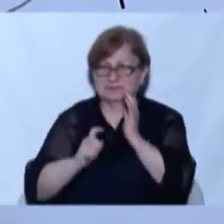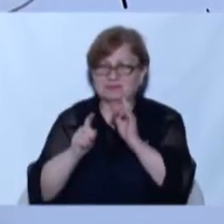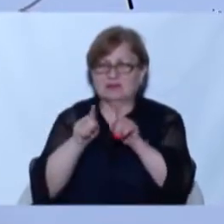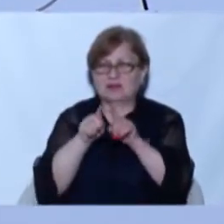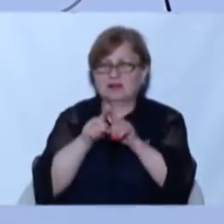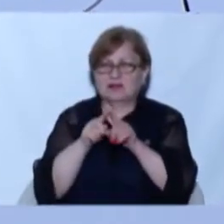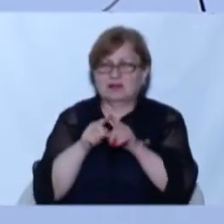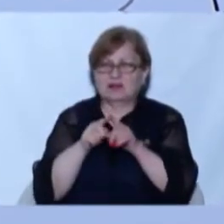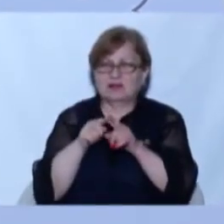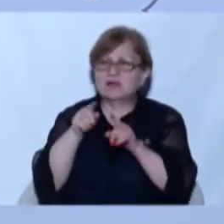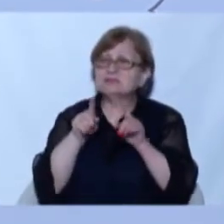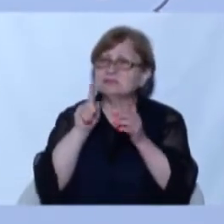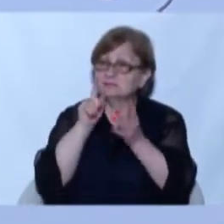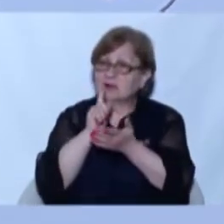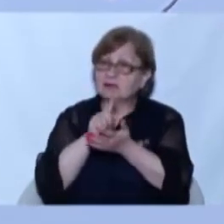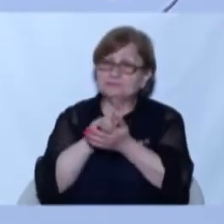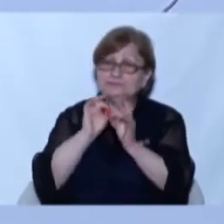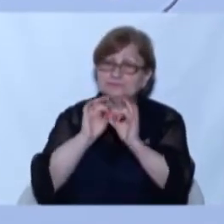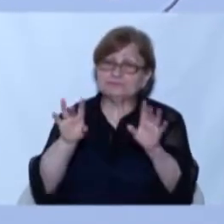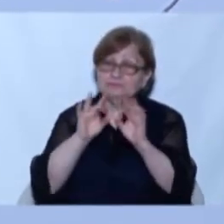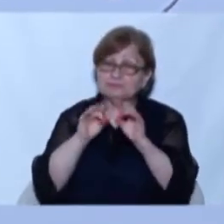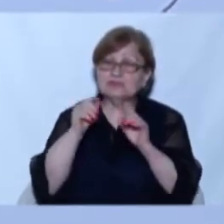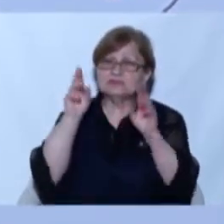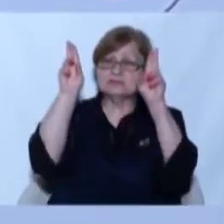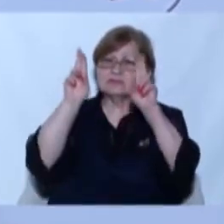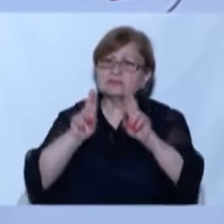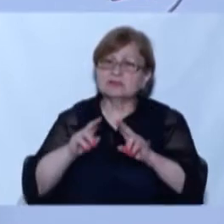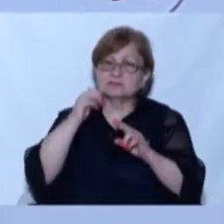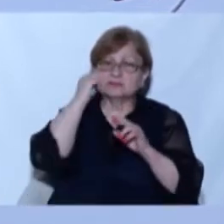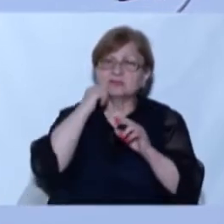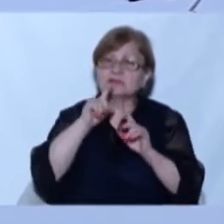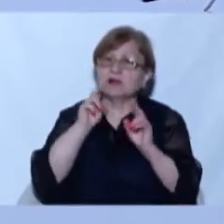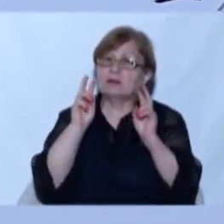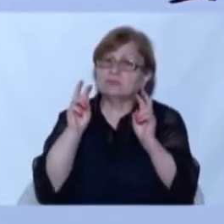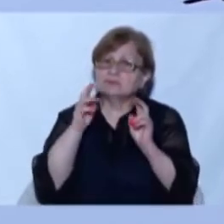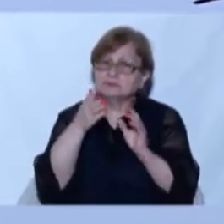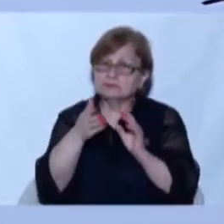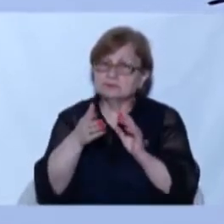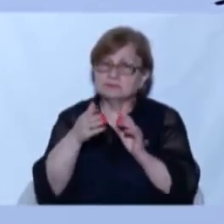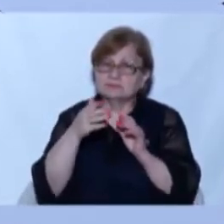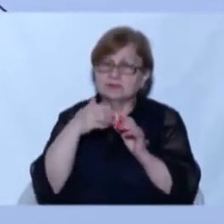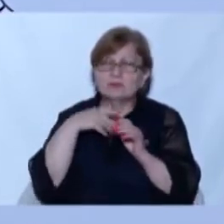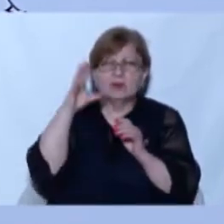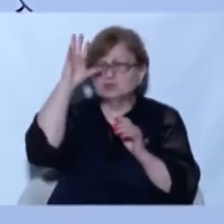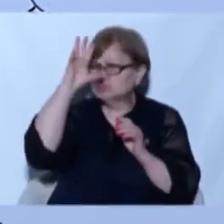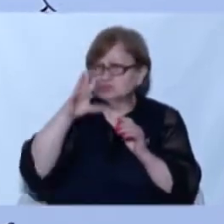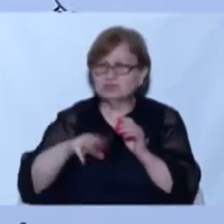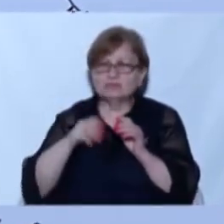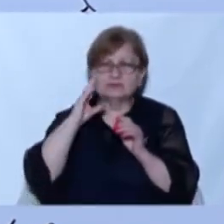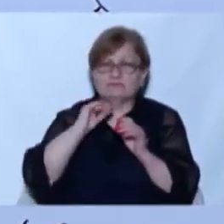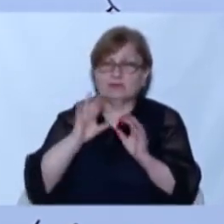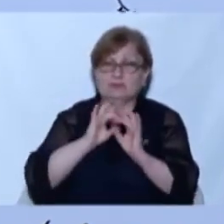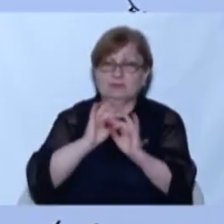ერთგვარად ახსნა ტრადიციისა, მისი მნიშვნელობის გააზრება. მე ვერ მოვასწრებ ყველა